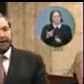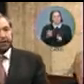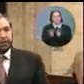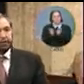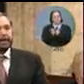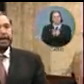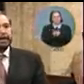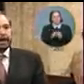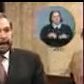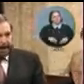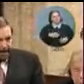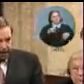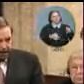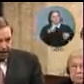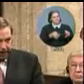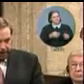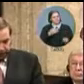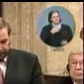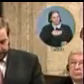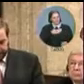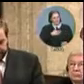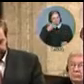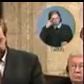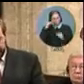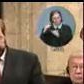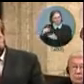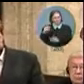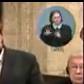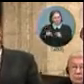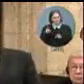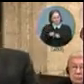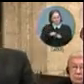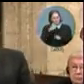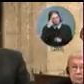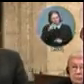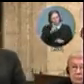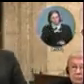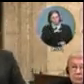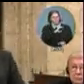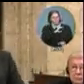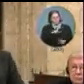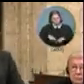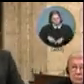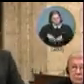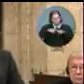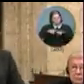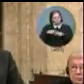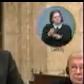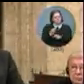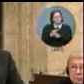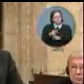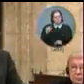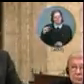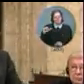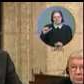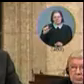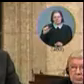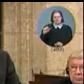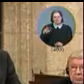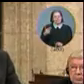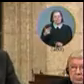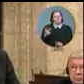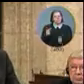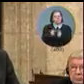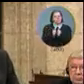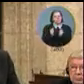dans l'intérêt du public et dans l'intérêt des policiers, à décréter un moratoire sur le Taser le temps d'établir un protocole